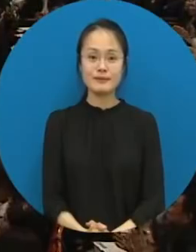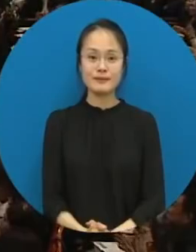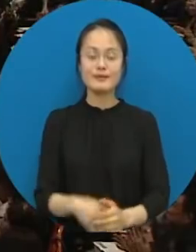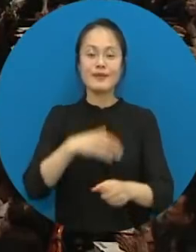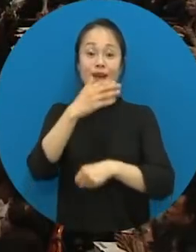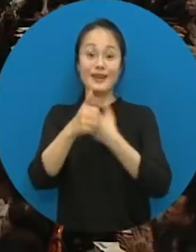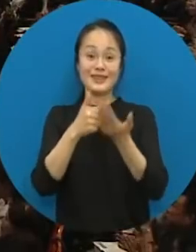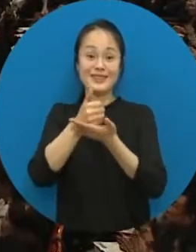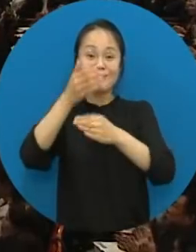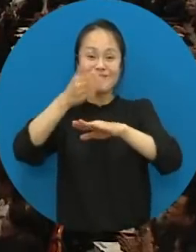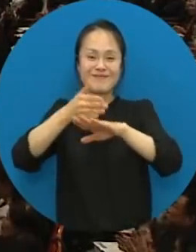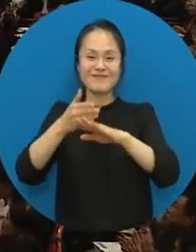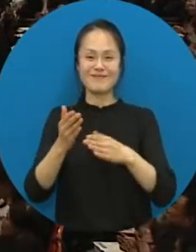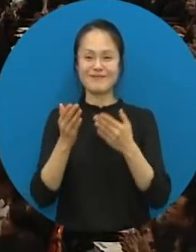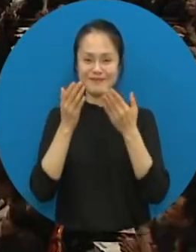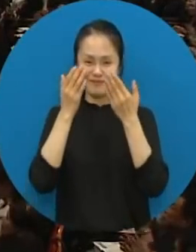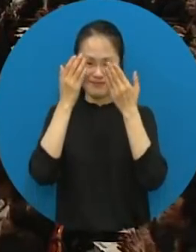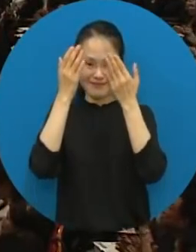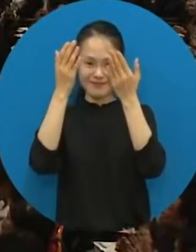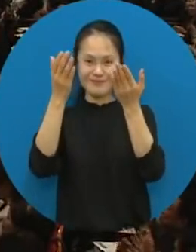하나님 감사합니다.